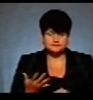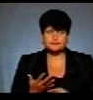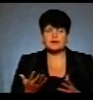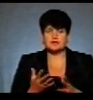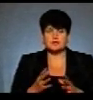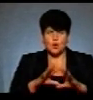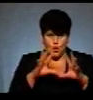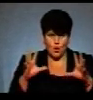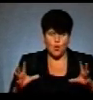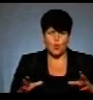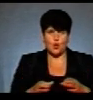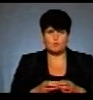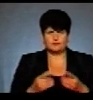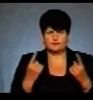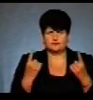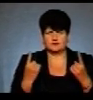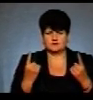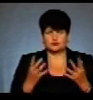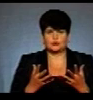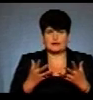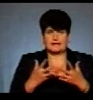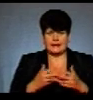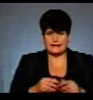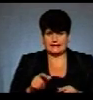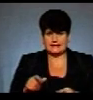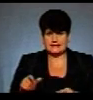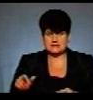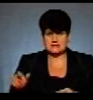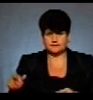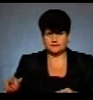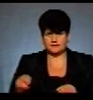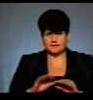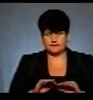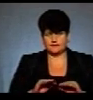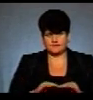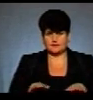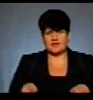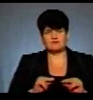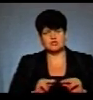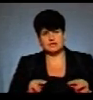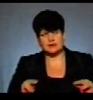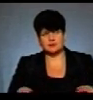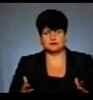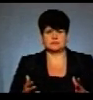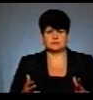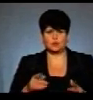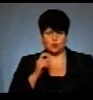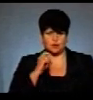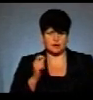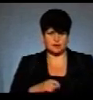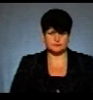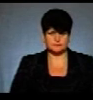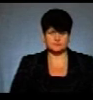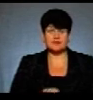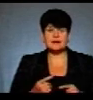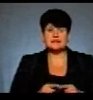охоплює значну, досить велику кількість школярів, вчителів, педагогів України. Тобто